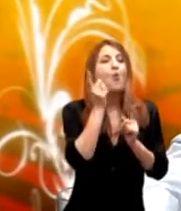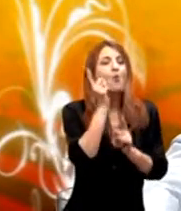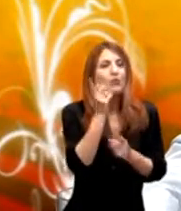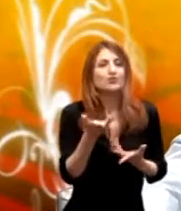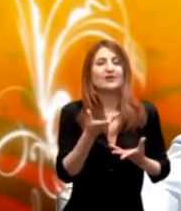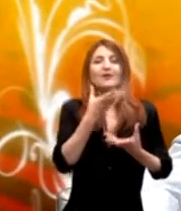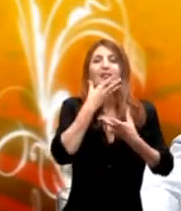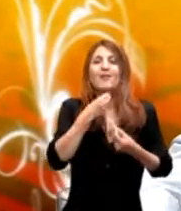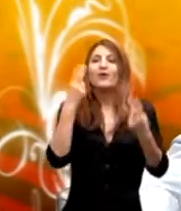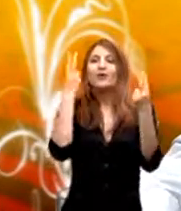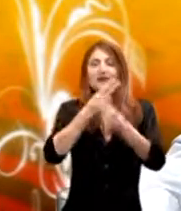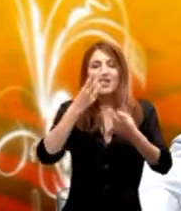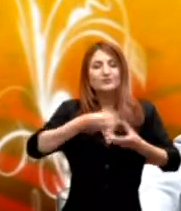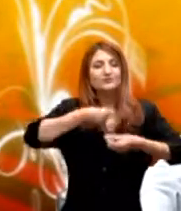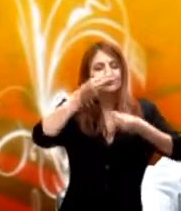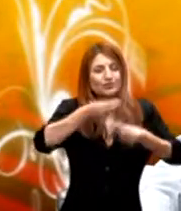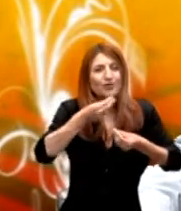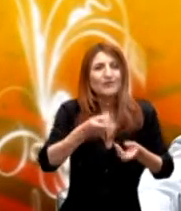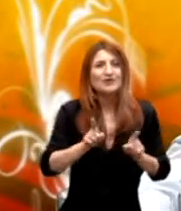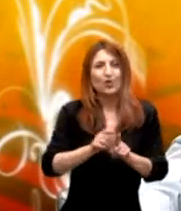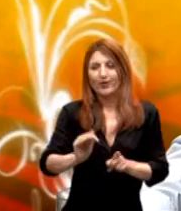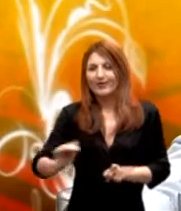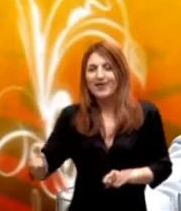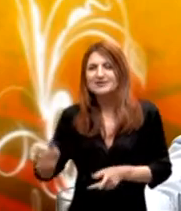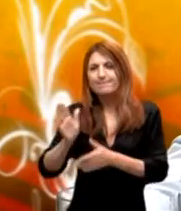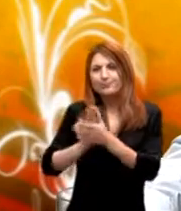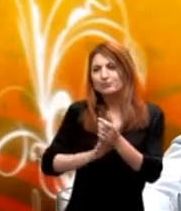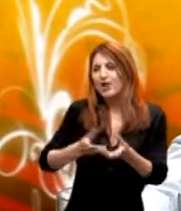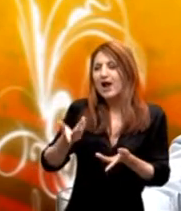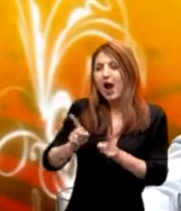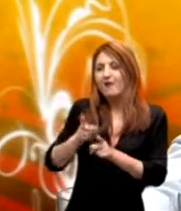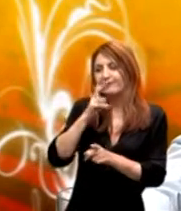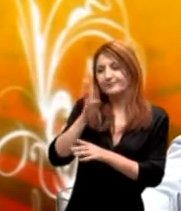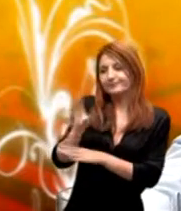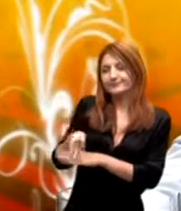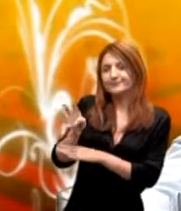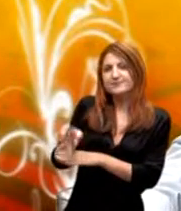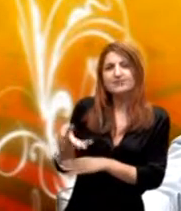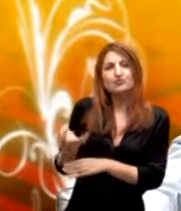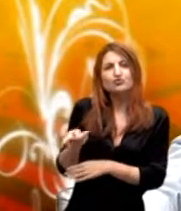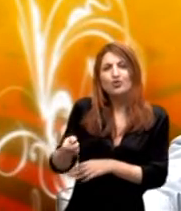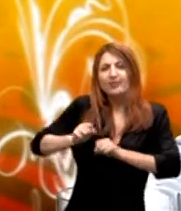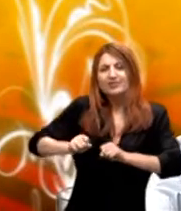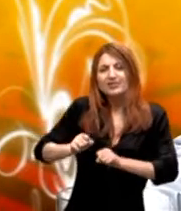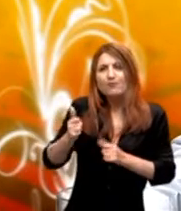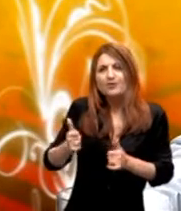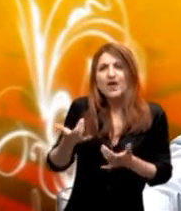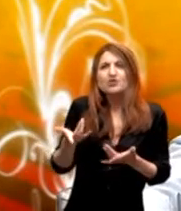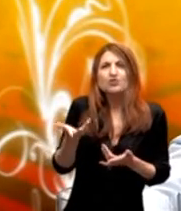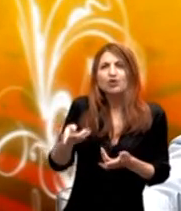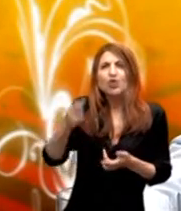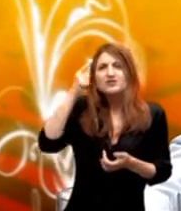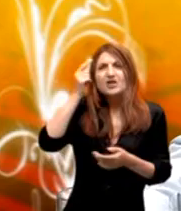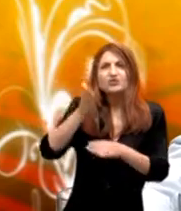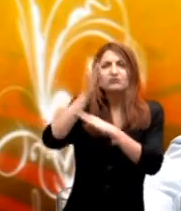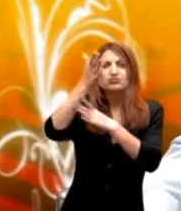nekakvi razumljivi način kod djece početi već razvijati psihologiju o tome šta debljina danas sutra u životu